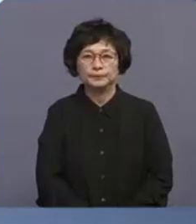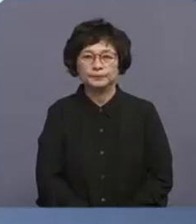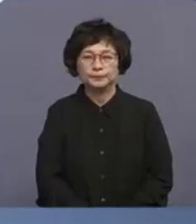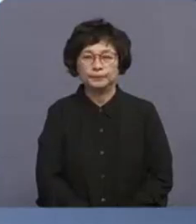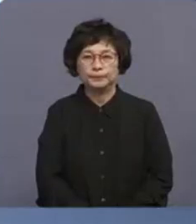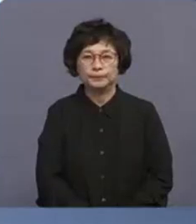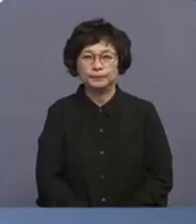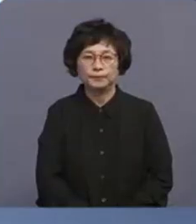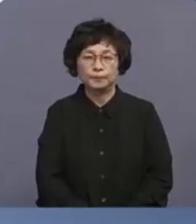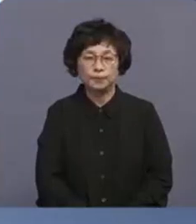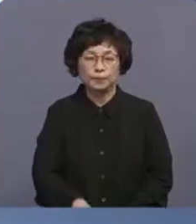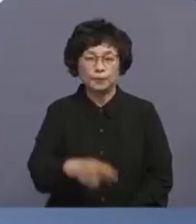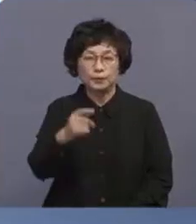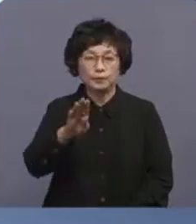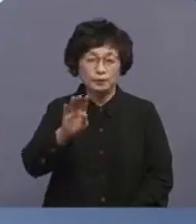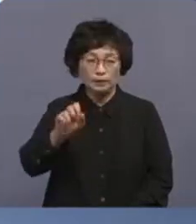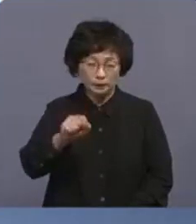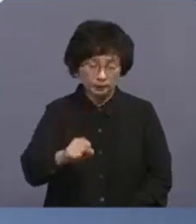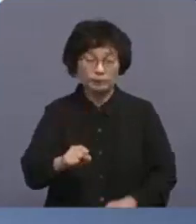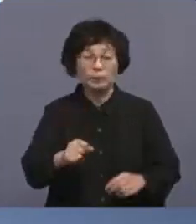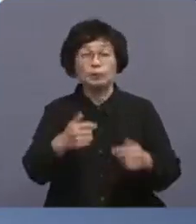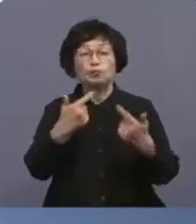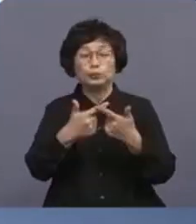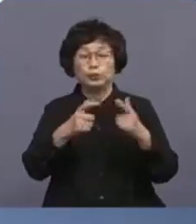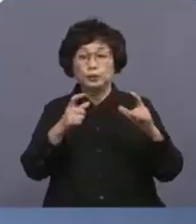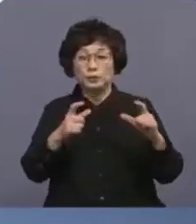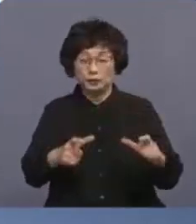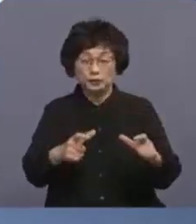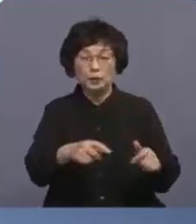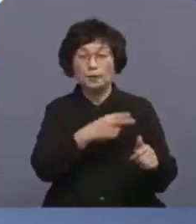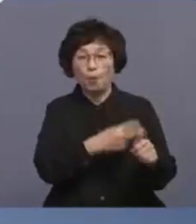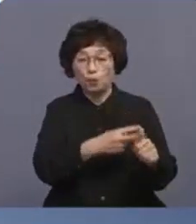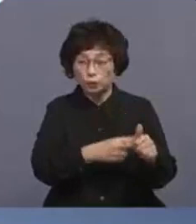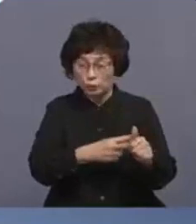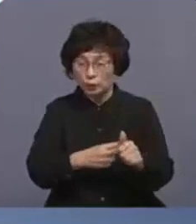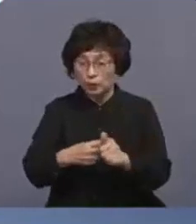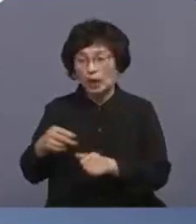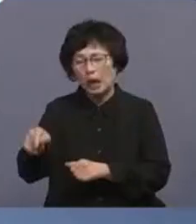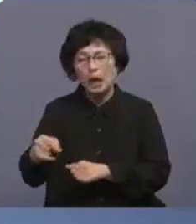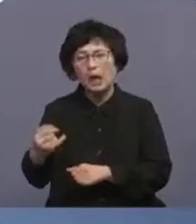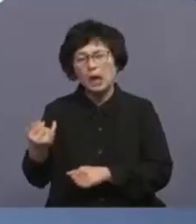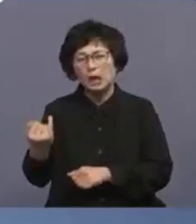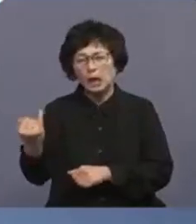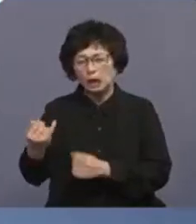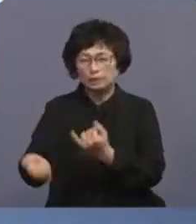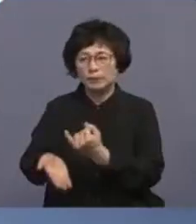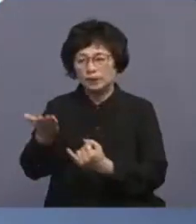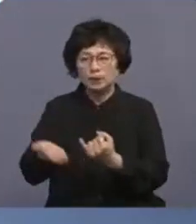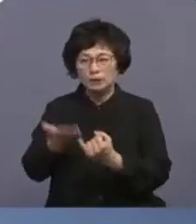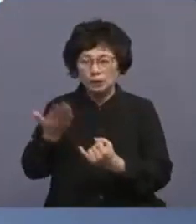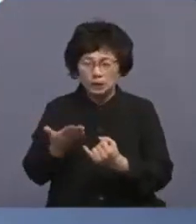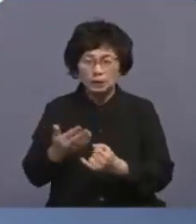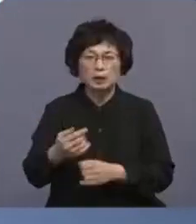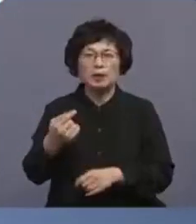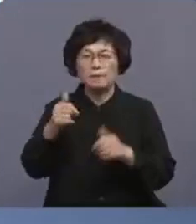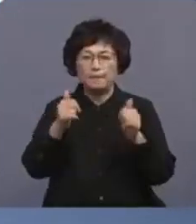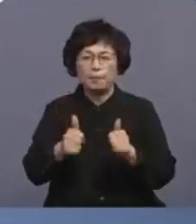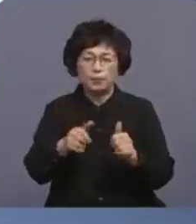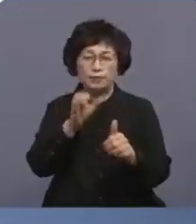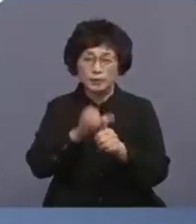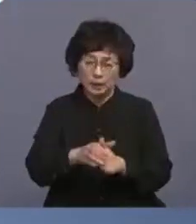예 다음 뉴스입니다 저희 KBS 부산한 국립대 교수가 학부 조교를 추행한 혐의로 재판에 넘겨진 사실 어제 보도해